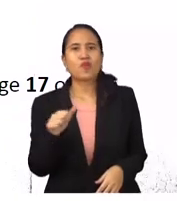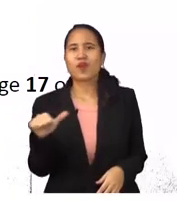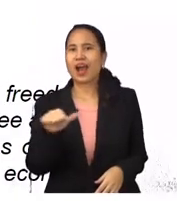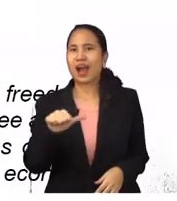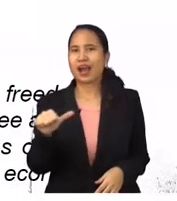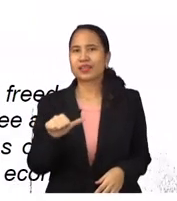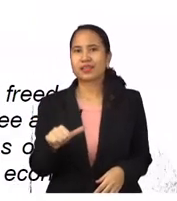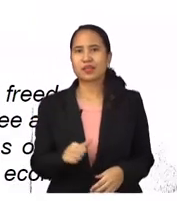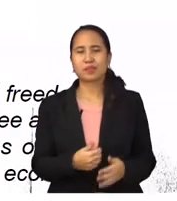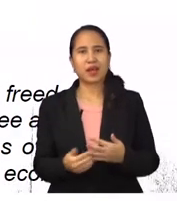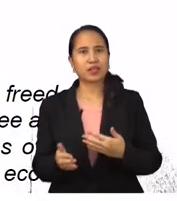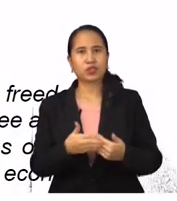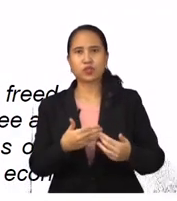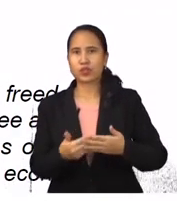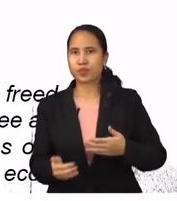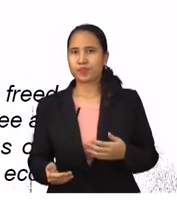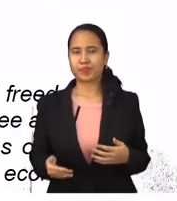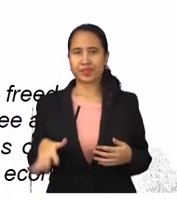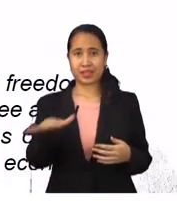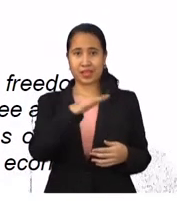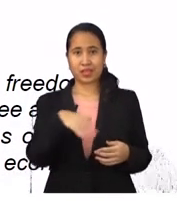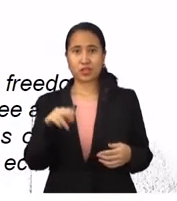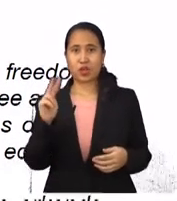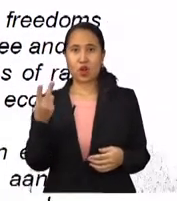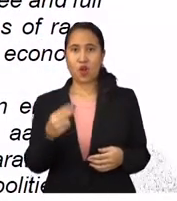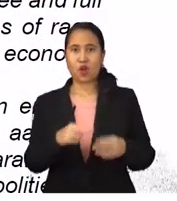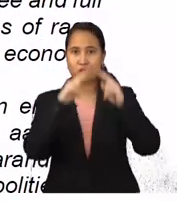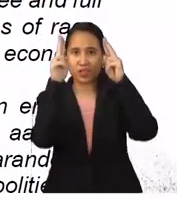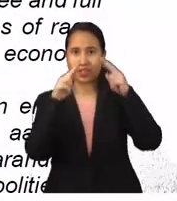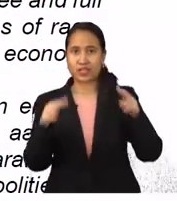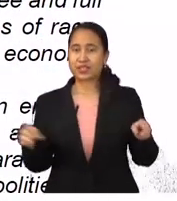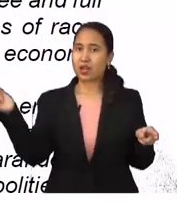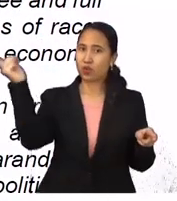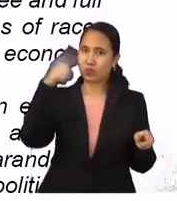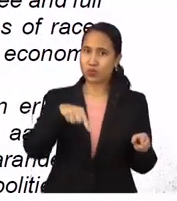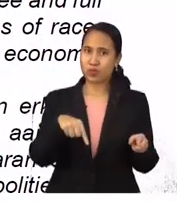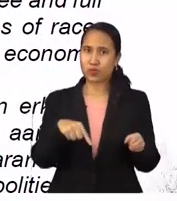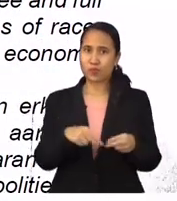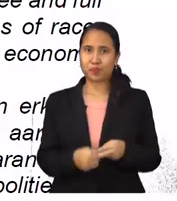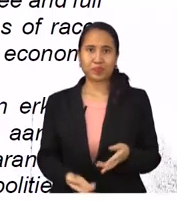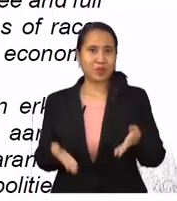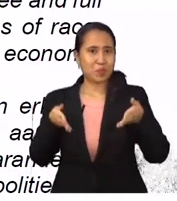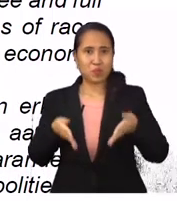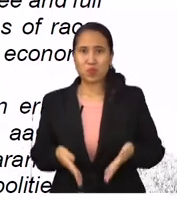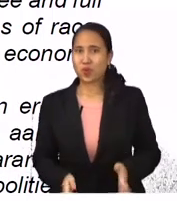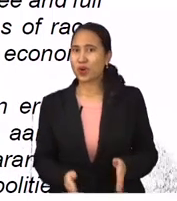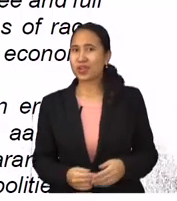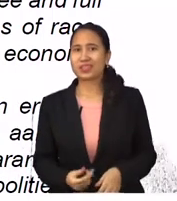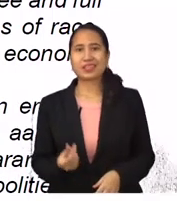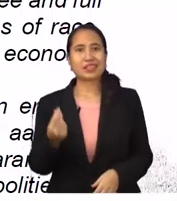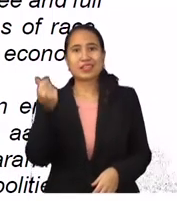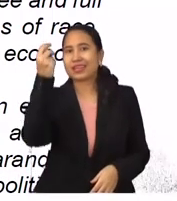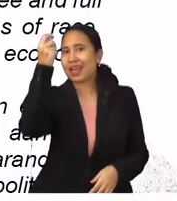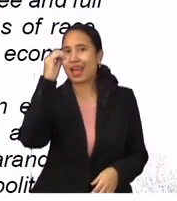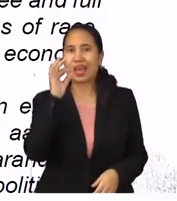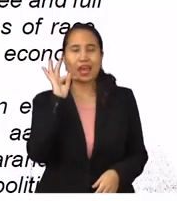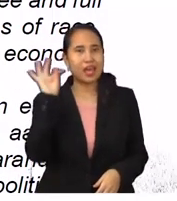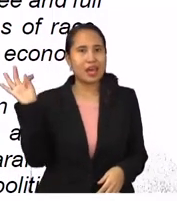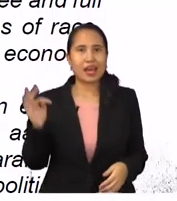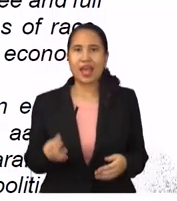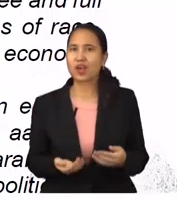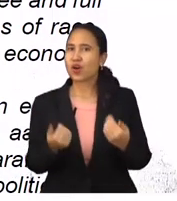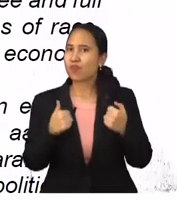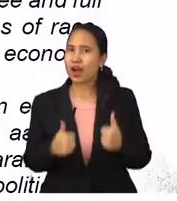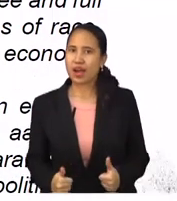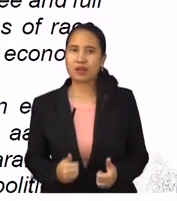overtuiging, nationale of maatschappelijke afkomst, welstand, geboorte of enige andere omstandigheid.